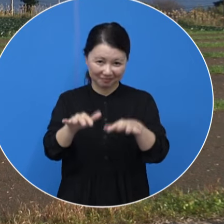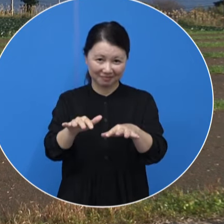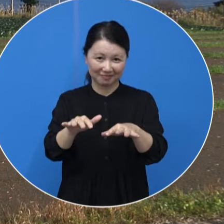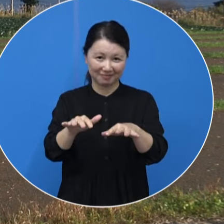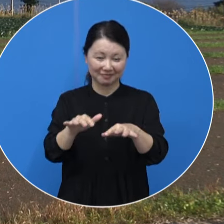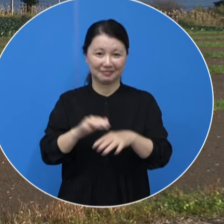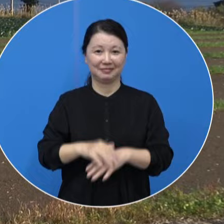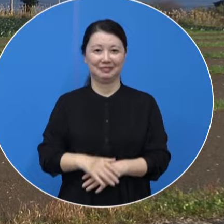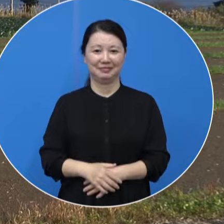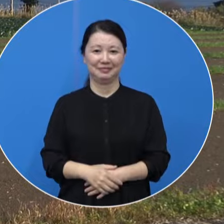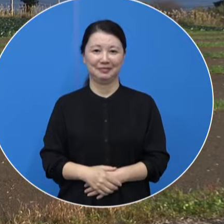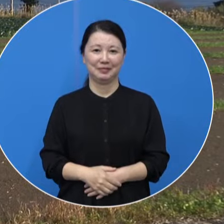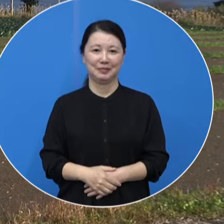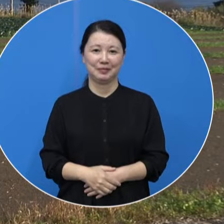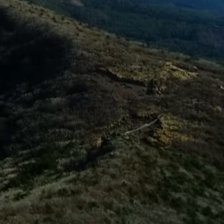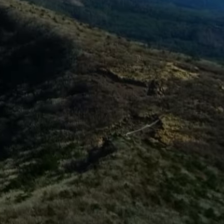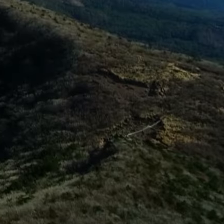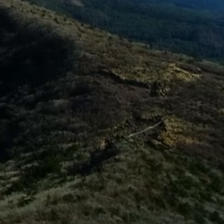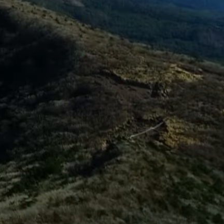ょう。